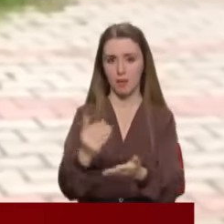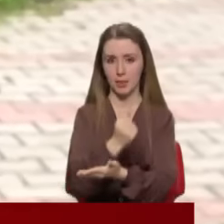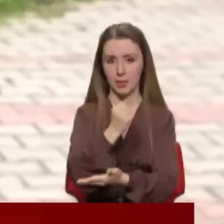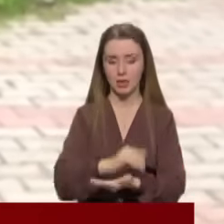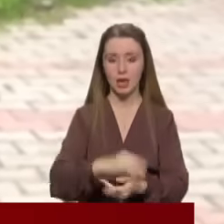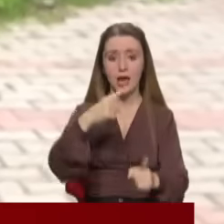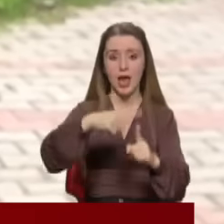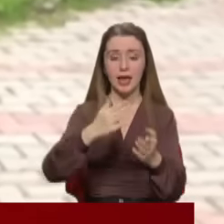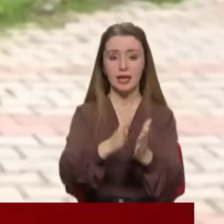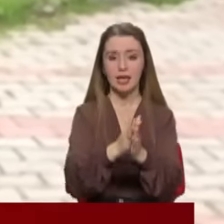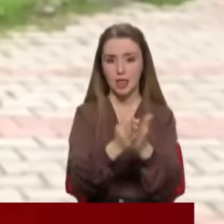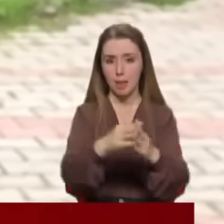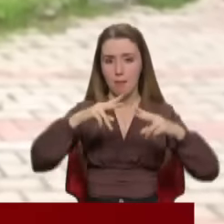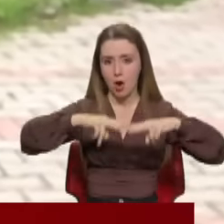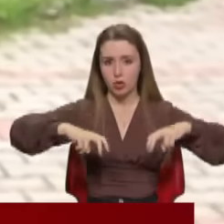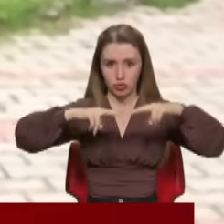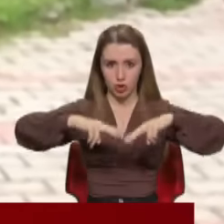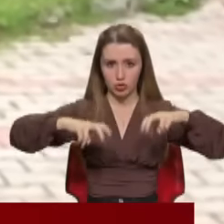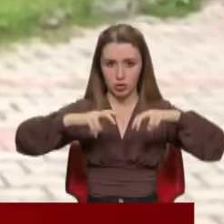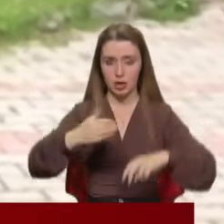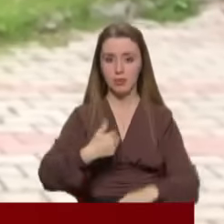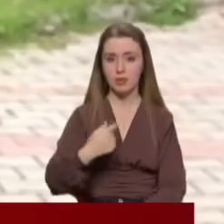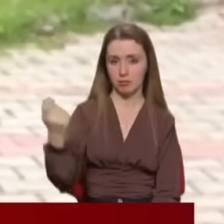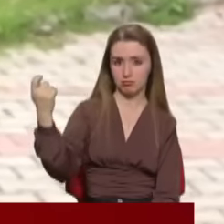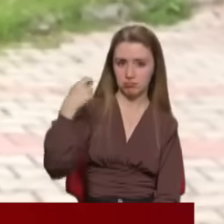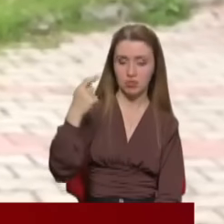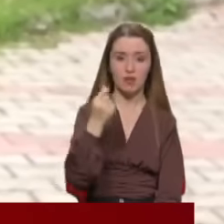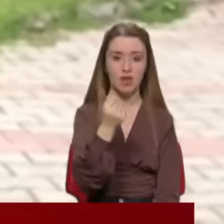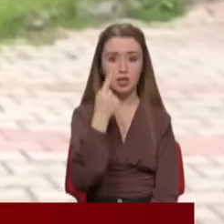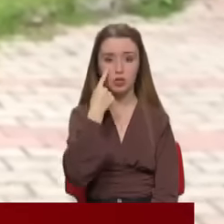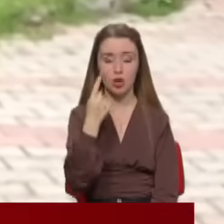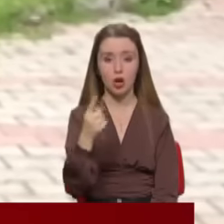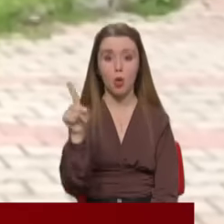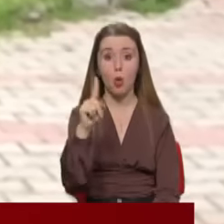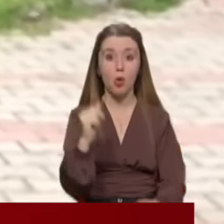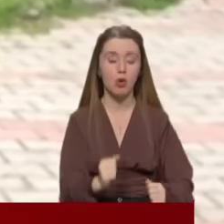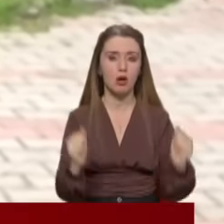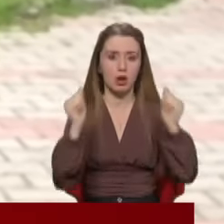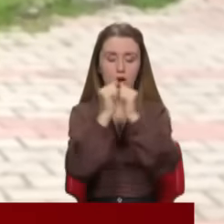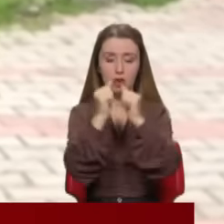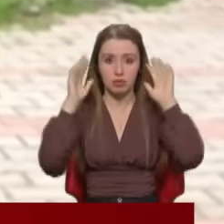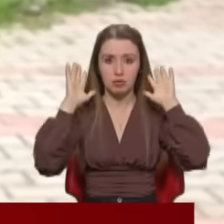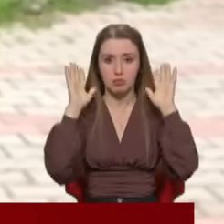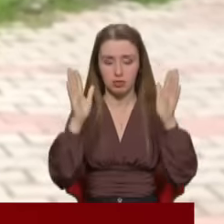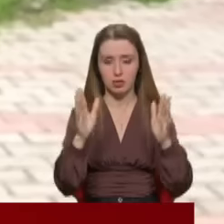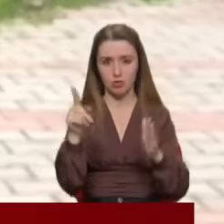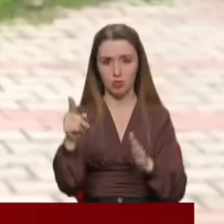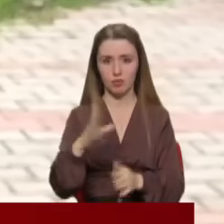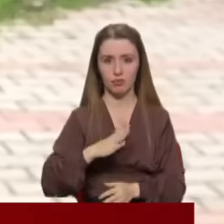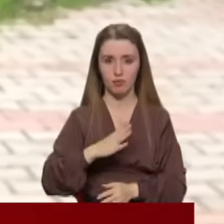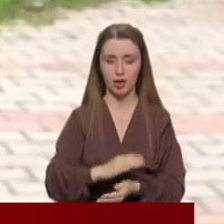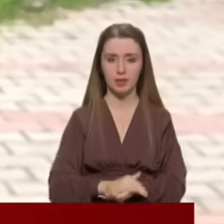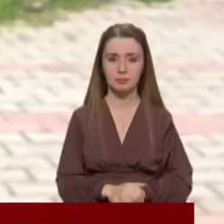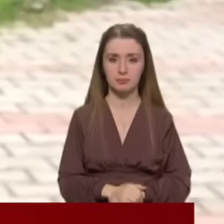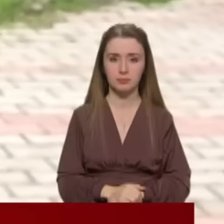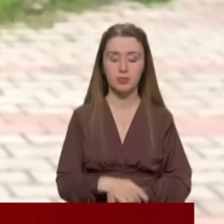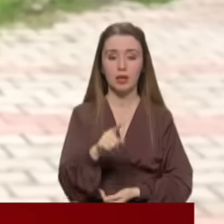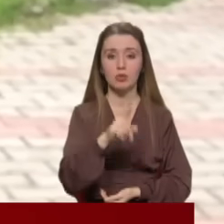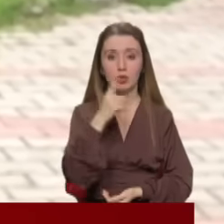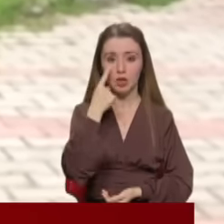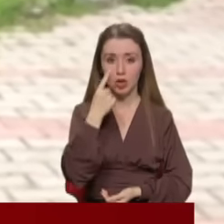ek kaynakları araştırdığımda bize söyledikleri fiyatın neredeyse 10 katı kadar daha azına temin edebileceğimi gördüm.